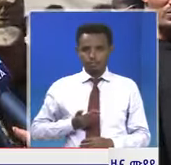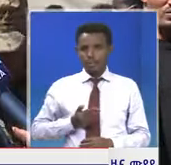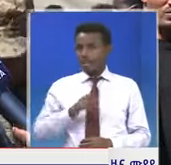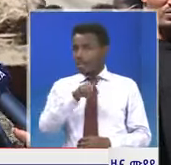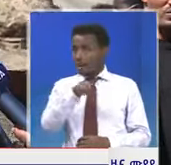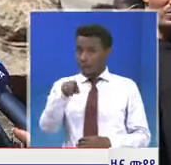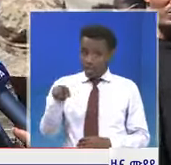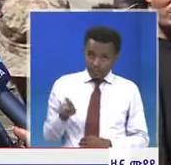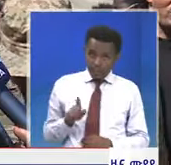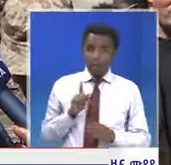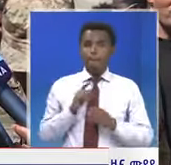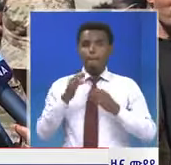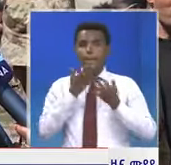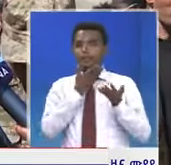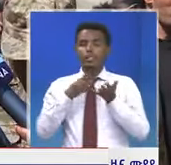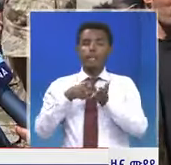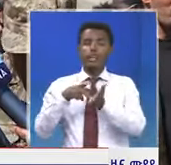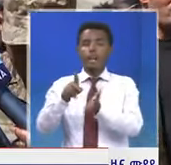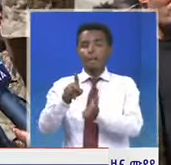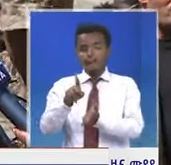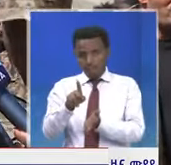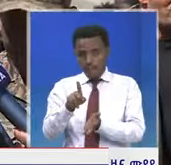ለእናንተ መስዋዕትነት ለመክፈል